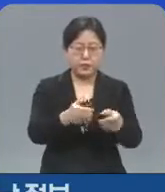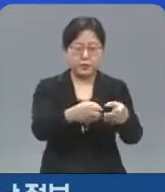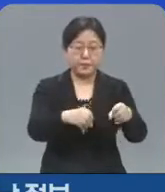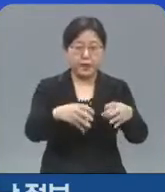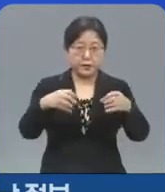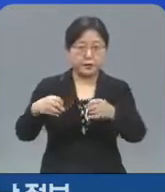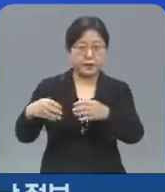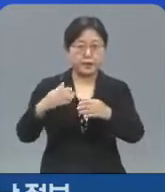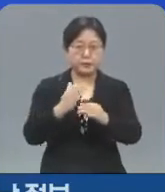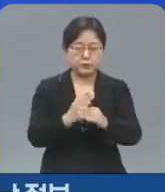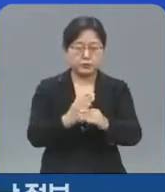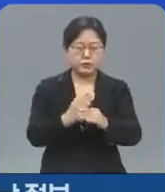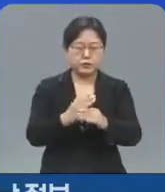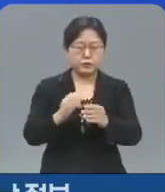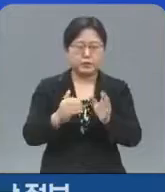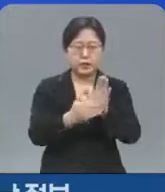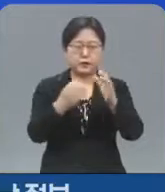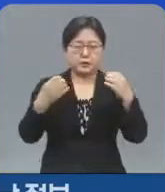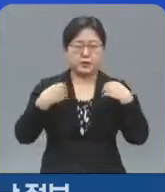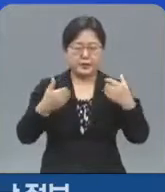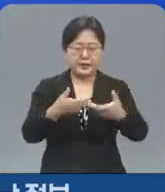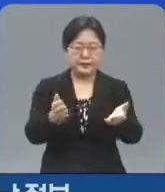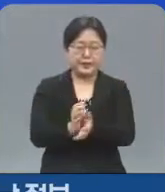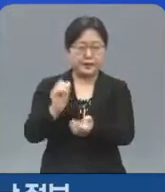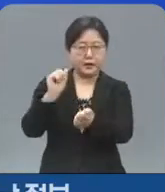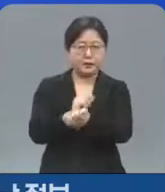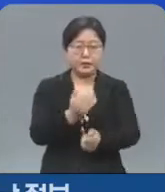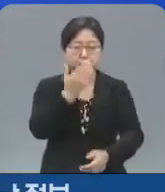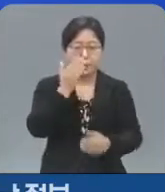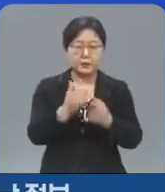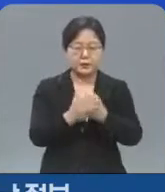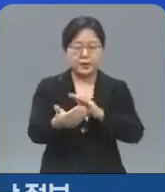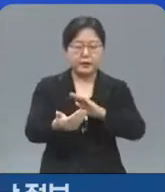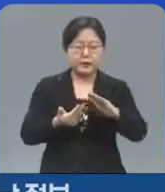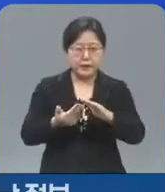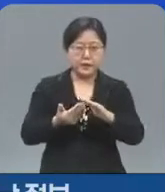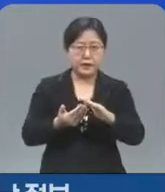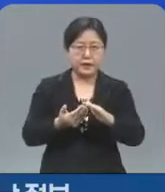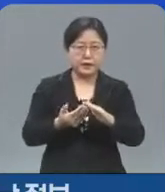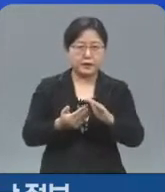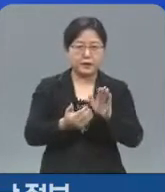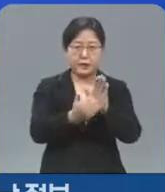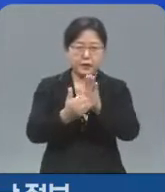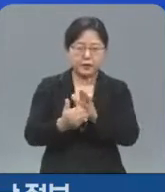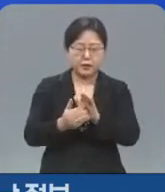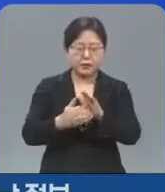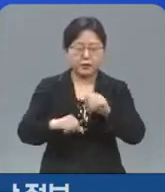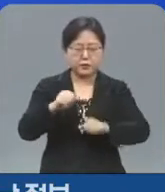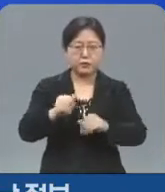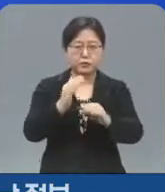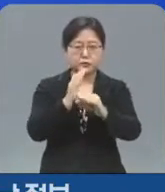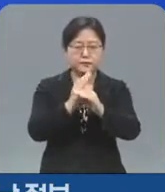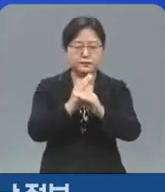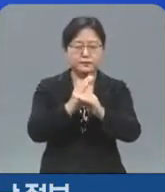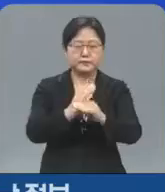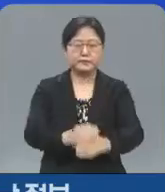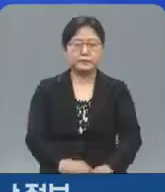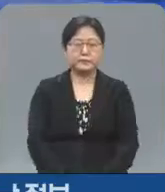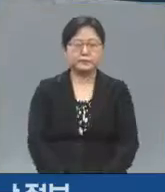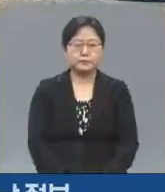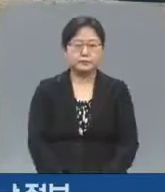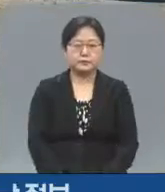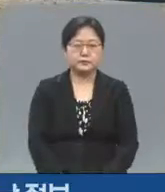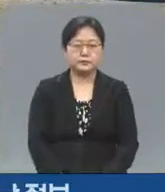점입니다. 방역 당국은 언제든 집단 감염으로 이어질 수 있다며 선제적 조치에 들어갔습니다. 계속해서 김호 기자입니다.